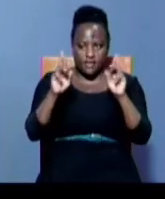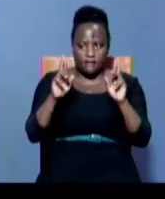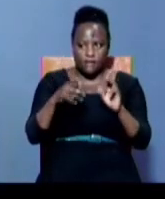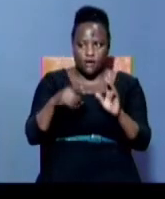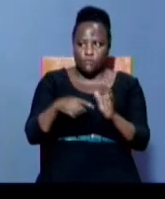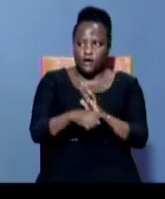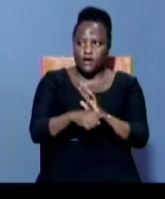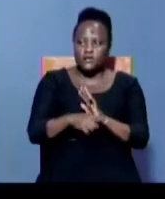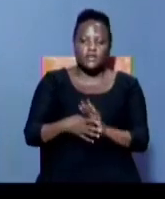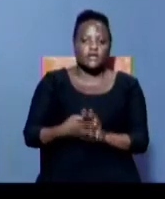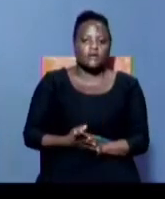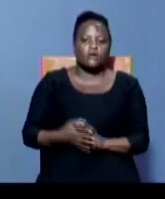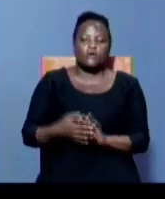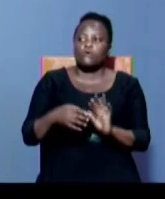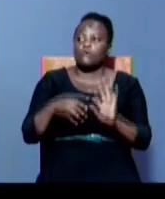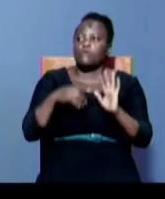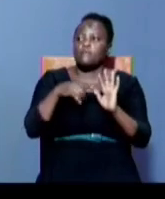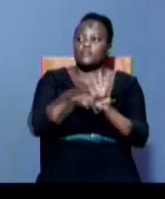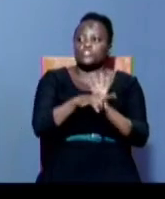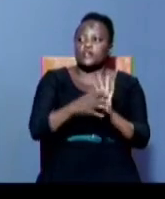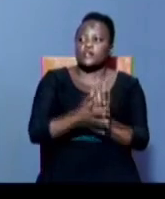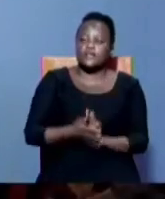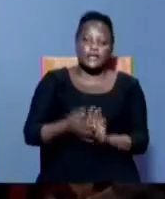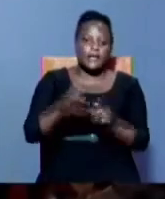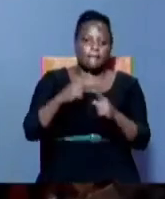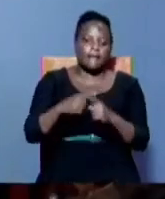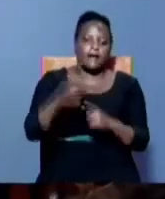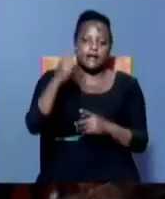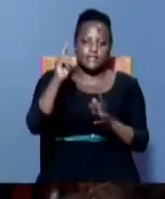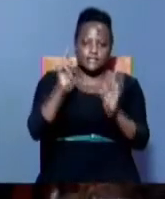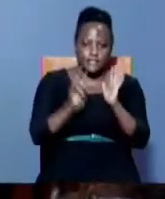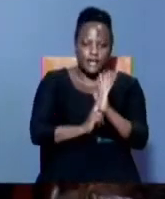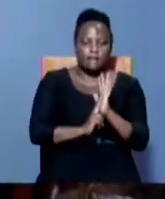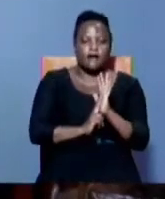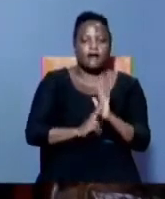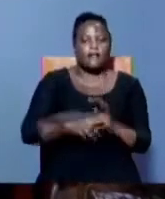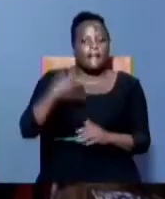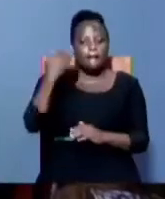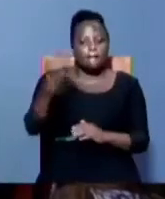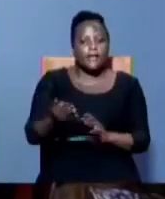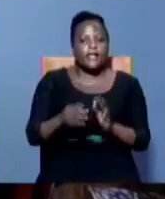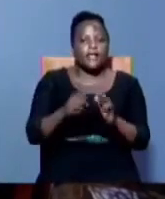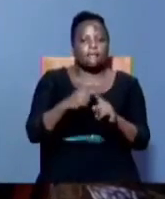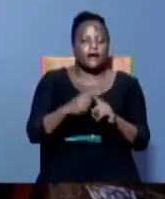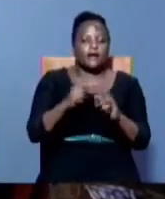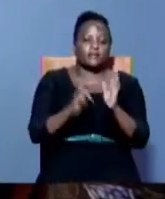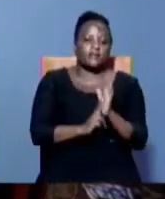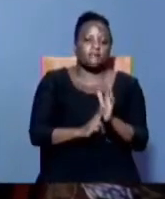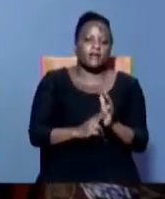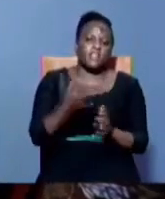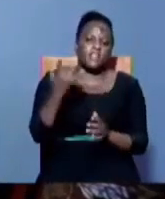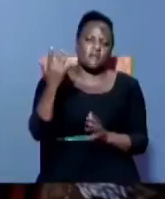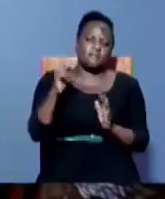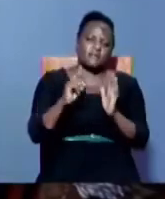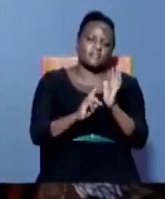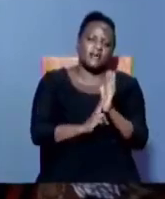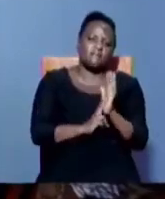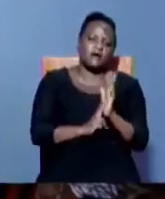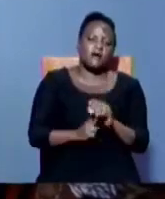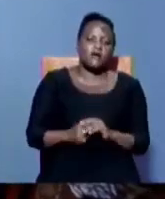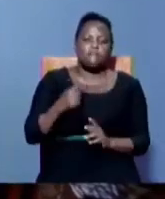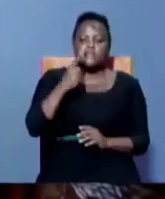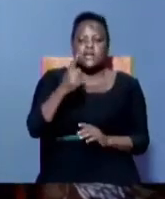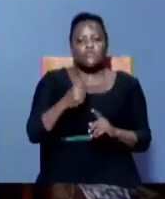Juu mashariki mara saba na mbele ananyusa mara saba. Na ile namba saba imetajwa mara nyingi sana